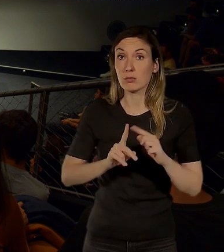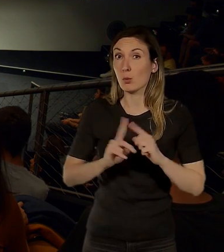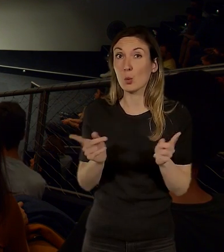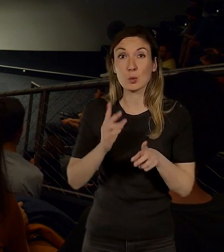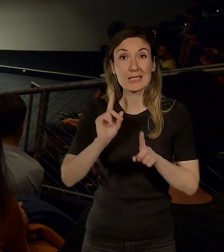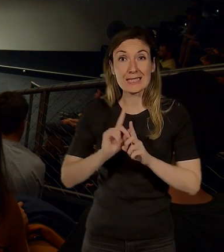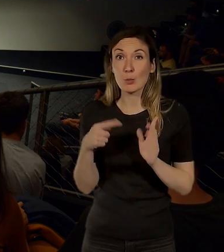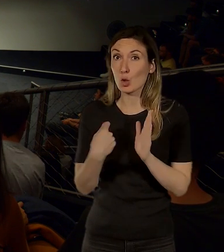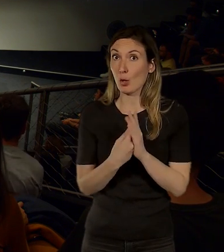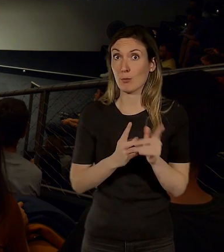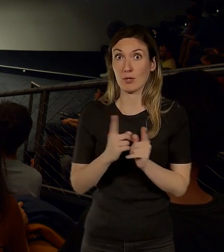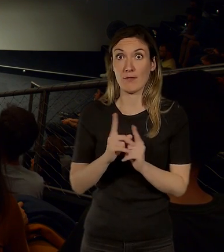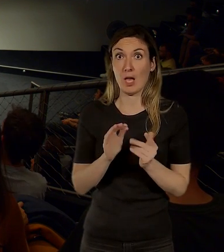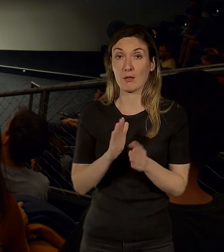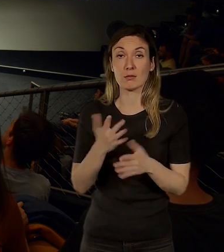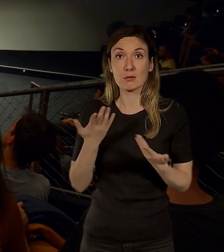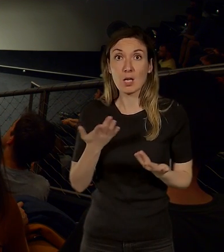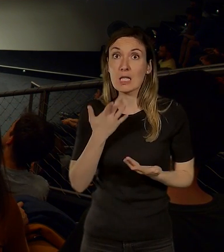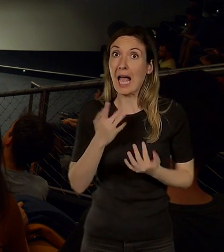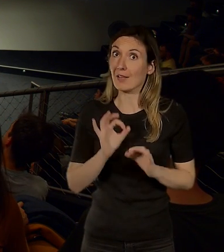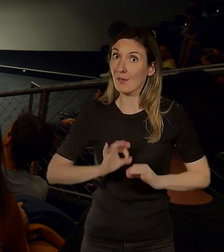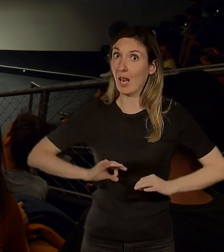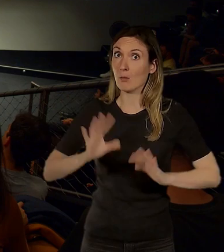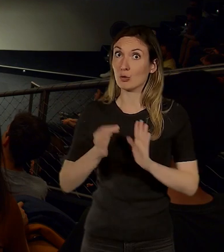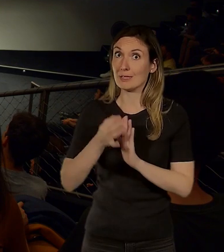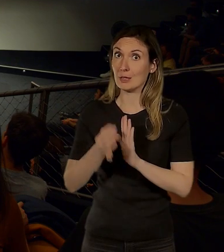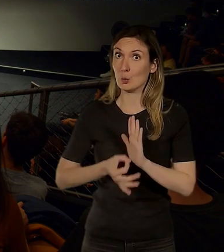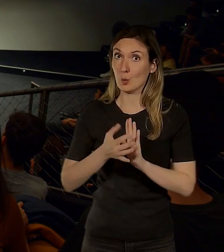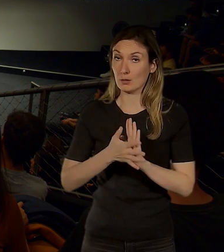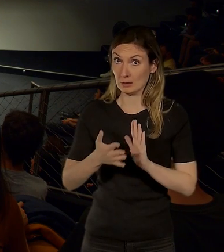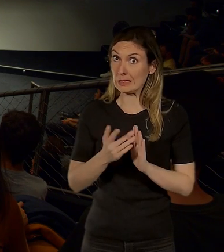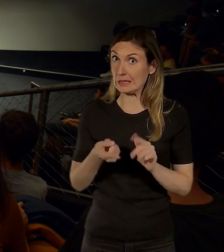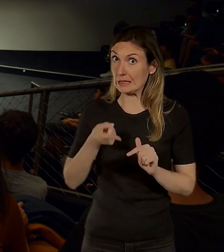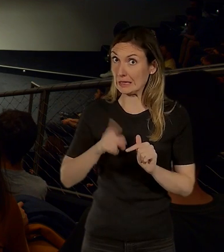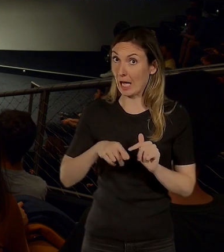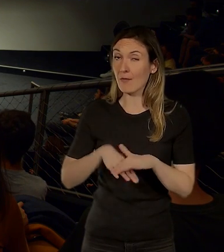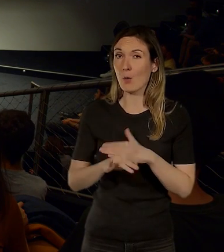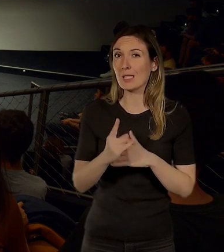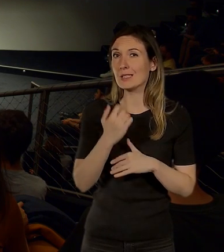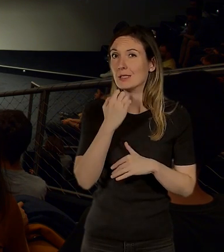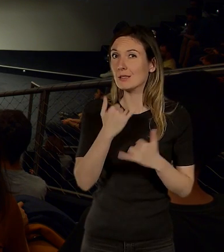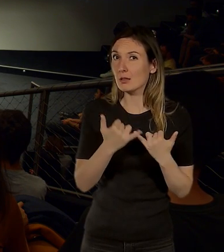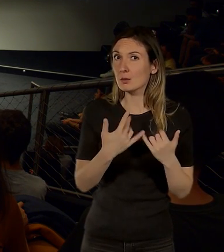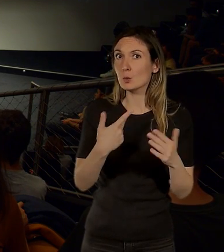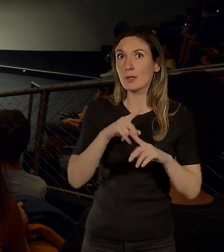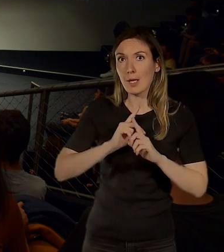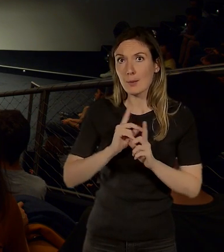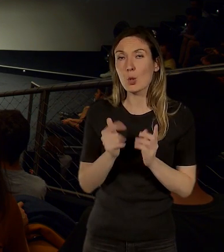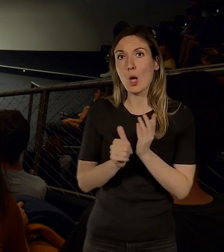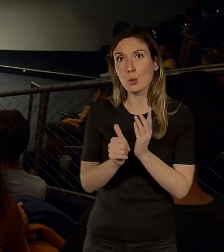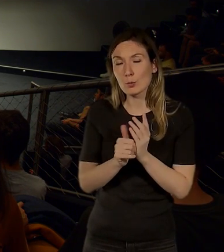Jak navrhované změny přispějí ke zlepšení situace? Stává se to tam, že se tam blokuje IZS a zhoršujeme tak tu